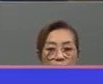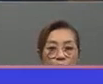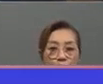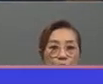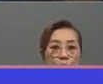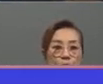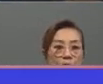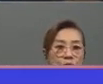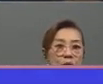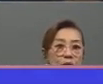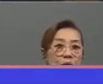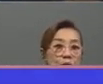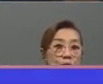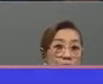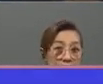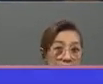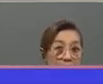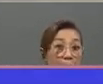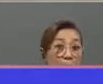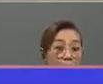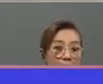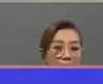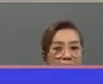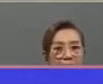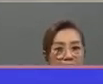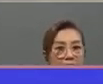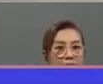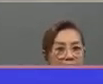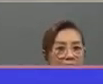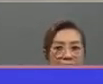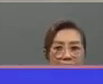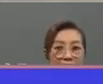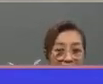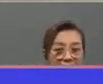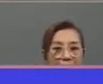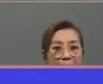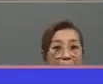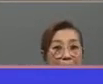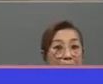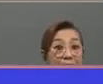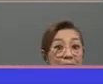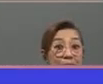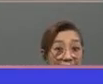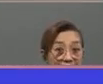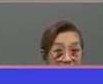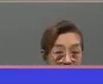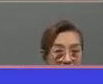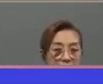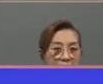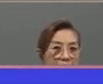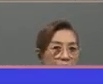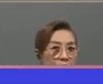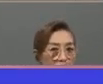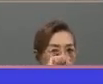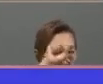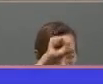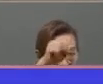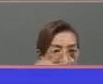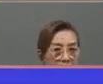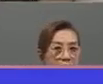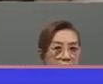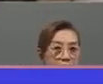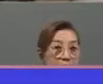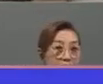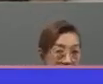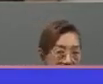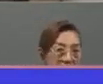อะไรเลยเพราะเราเกินจากจากณปัจจุบันเนี่ยเราเกินเกิน 18ไปเออใช่นะครับแหมถ้ามาเริ่มตอนที่เราบรรจุราชการน่าจะได้เพิ่ม